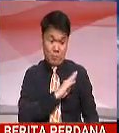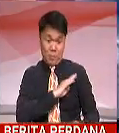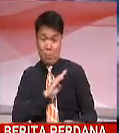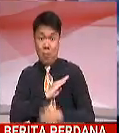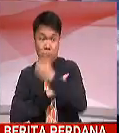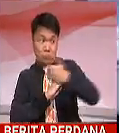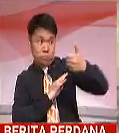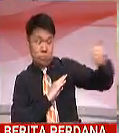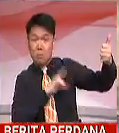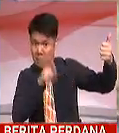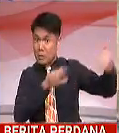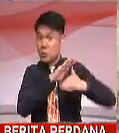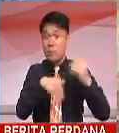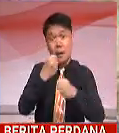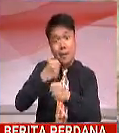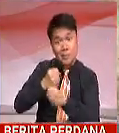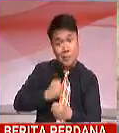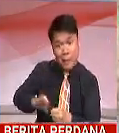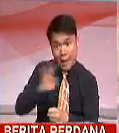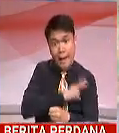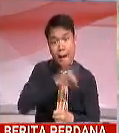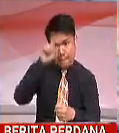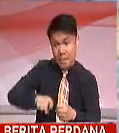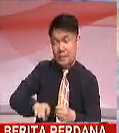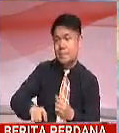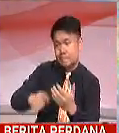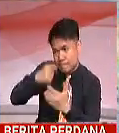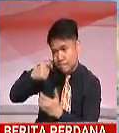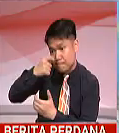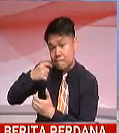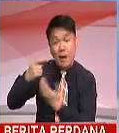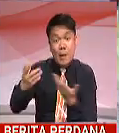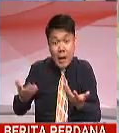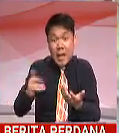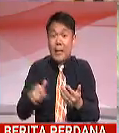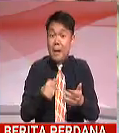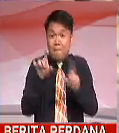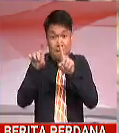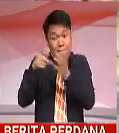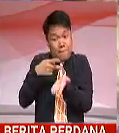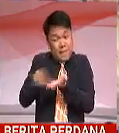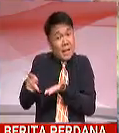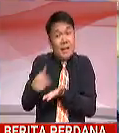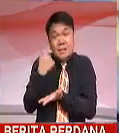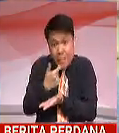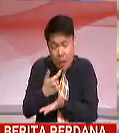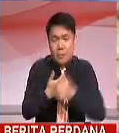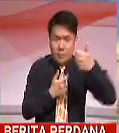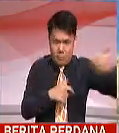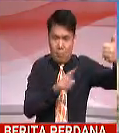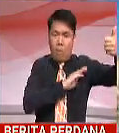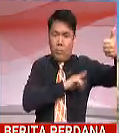negara memastikan pekerja mereka menjalani ujian saringan COVID-19 dengan kos ujian saringan ditanggung pihak